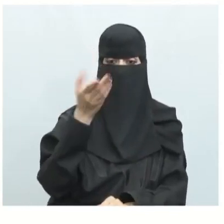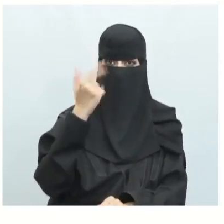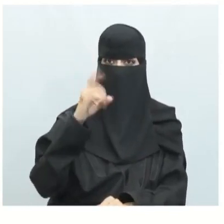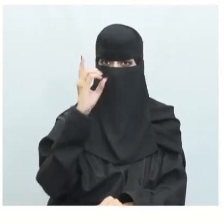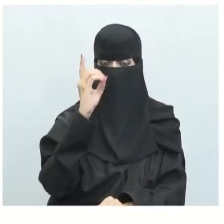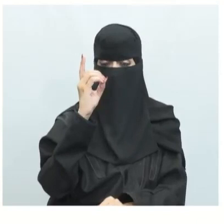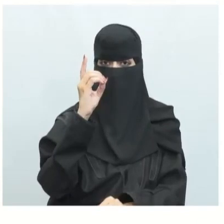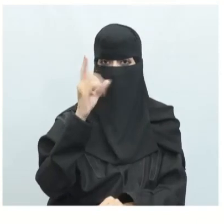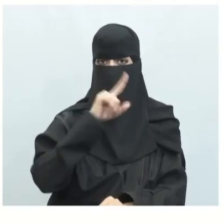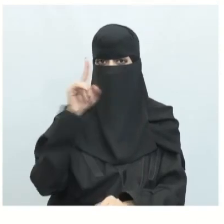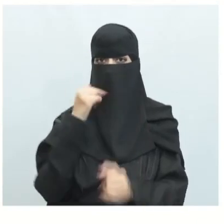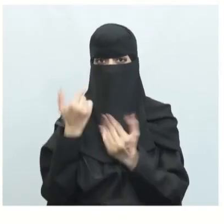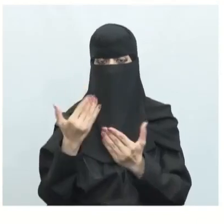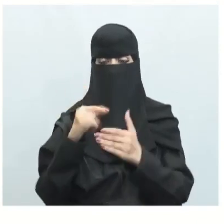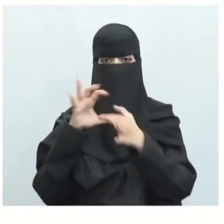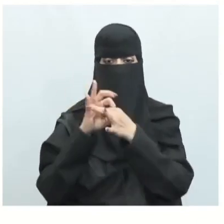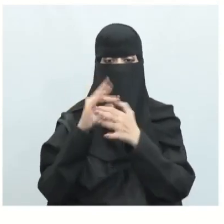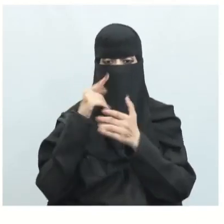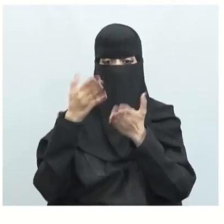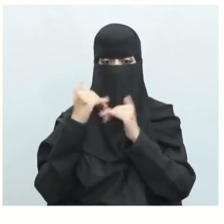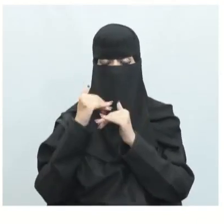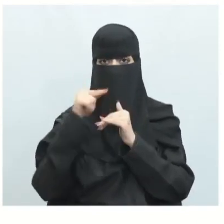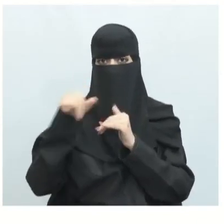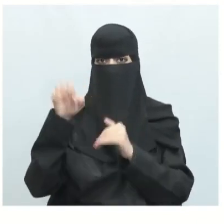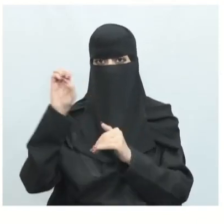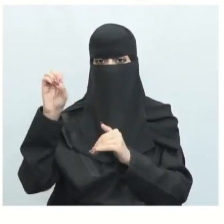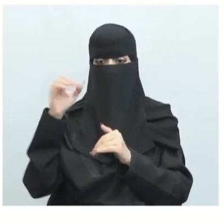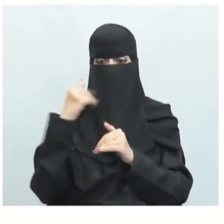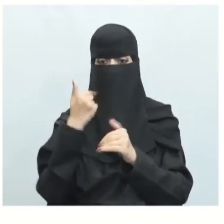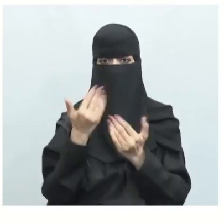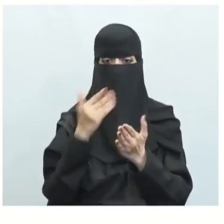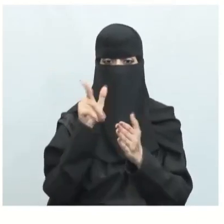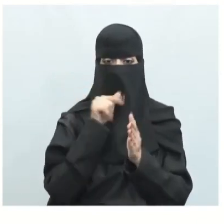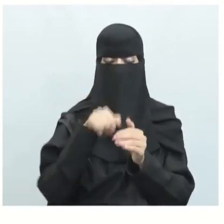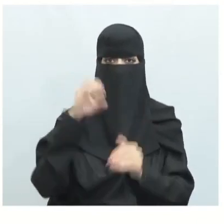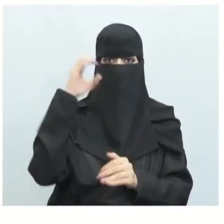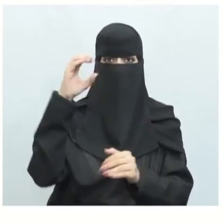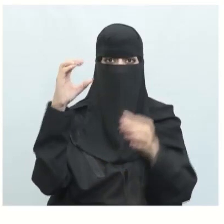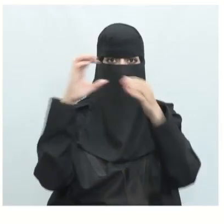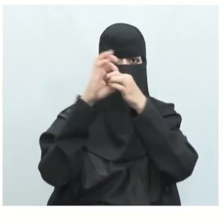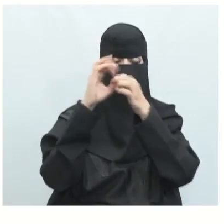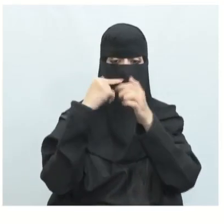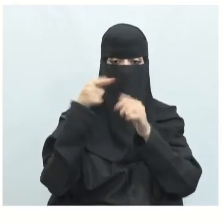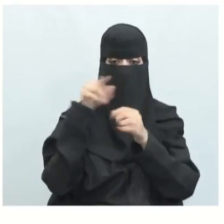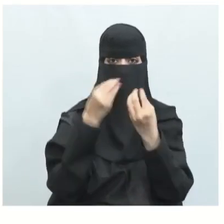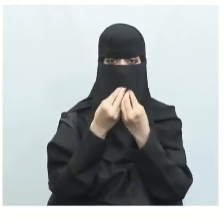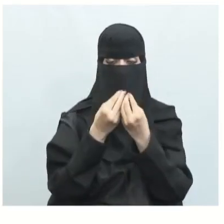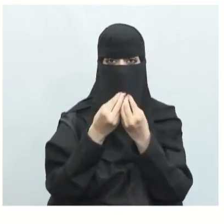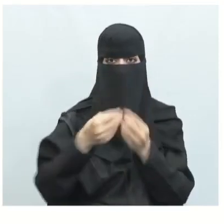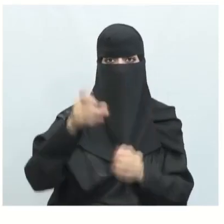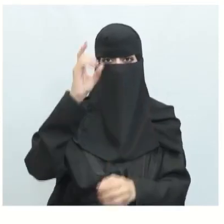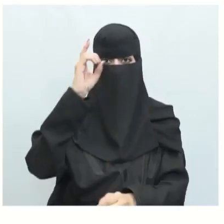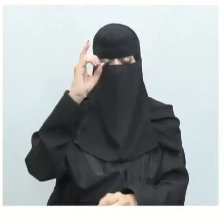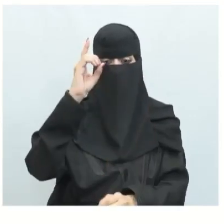الدي لا يوجد له ارتباط واي قلنا ان السي مرتبط مع